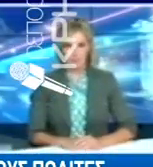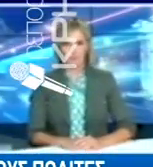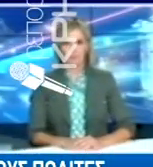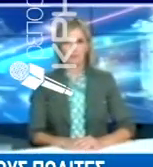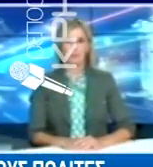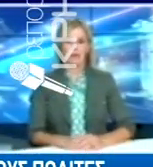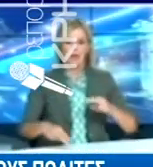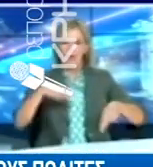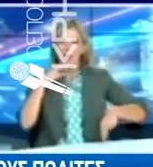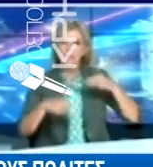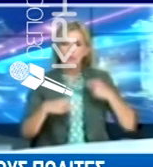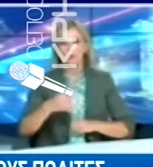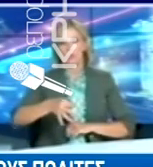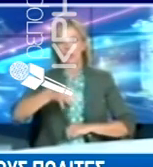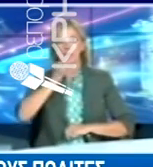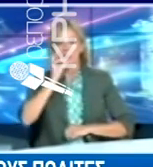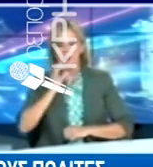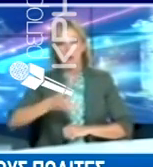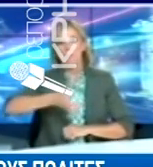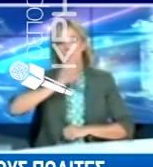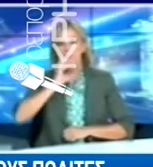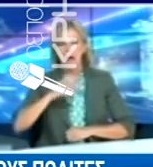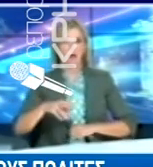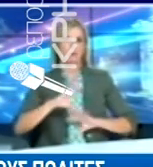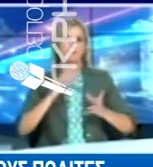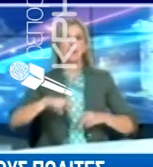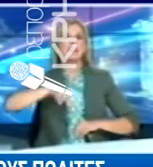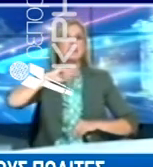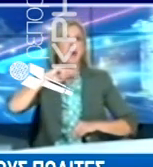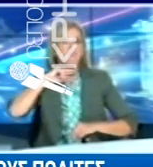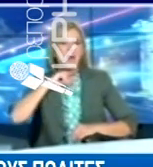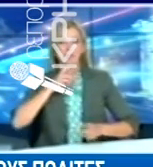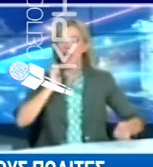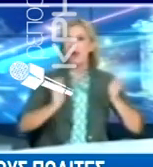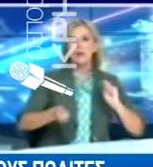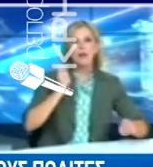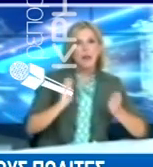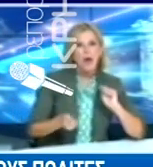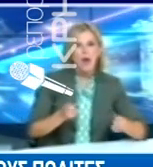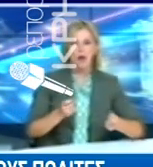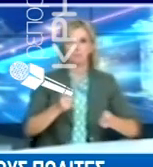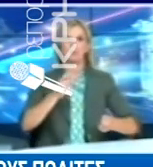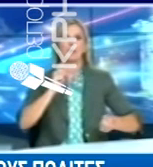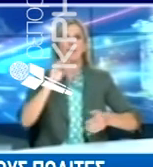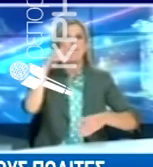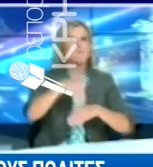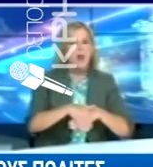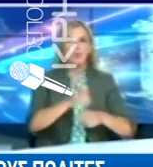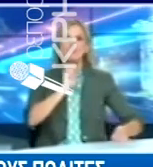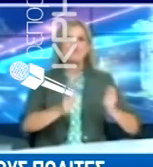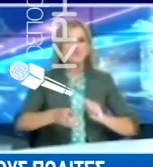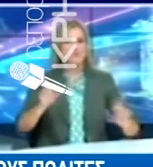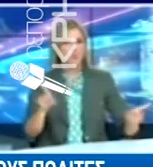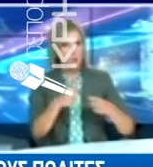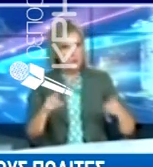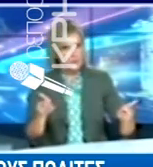χώρους εστίασης, καφέ, μπαρ, εστιατόρια, ταβέρνες, κλαμπ, κέντρα διασκέδασης και ούτω καθεξής.